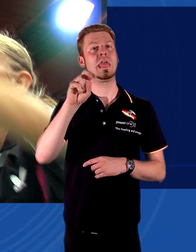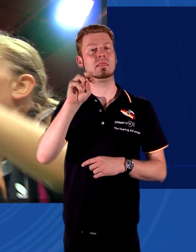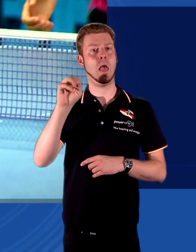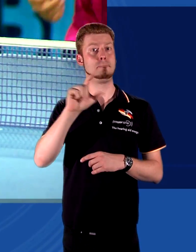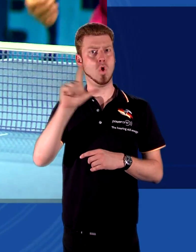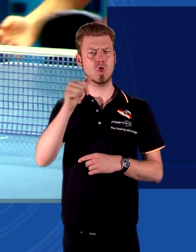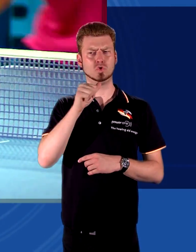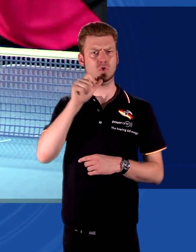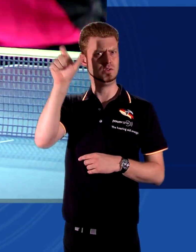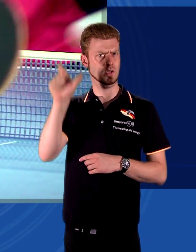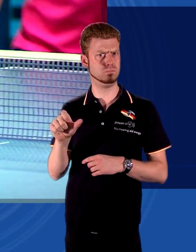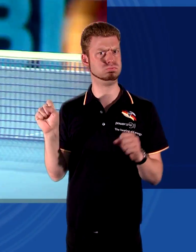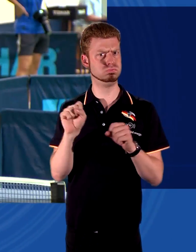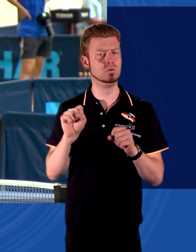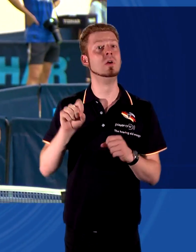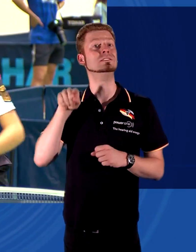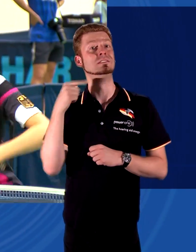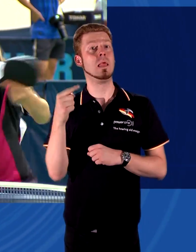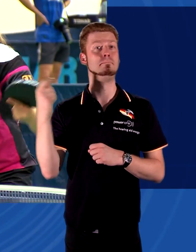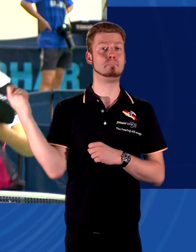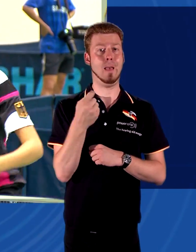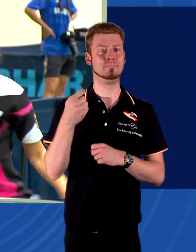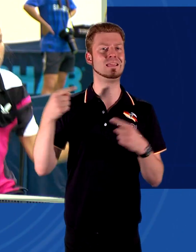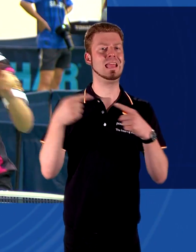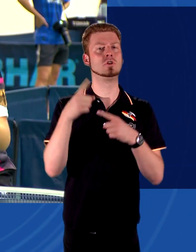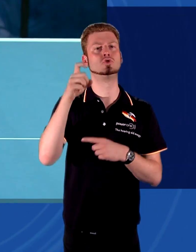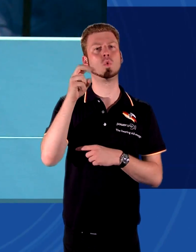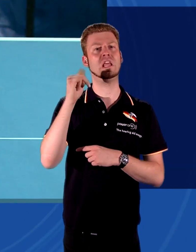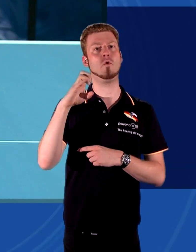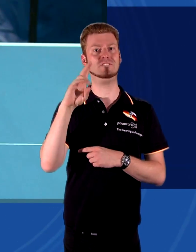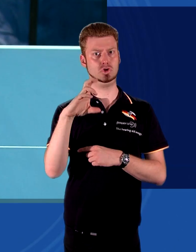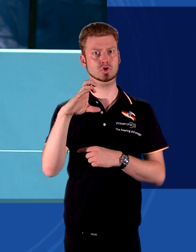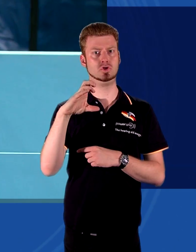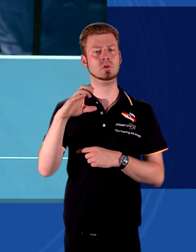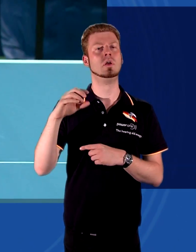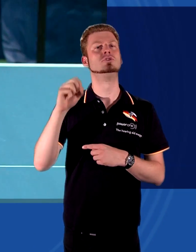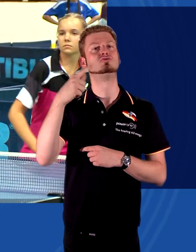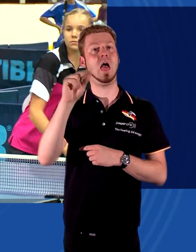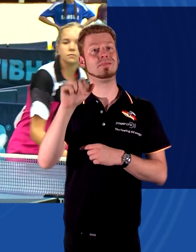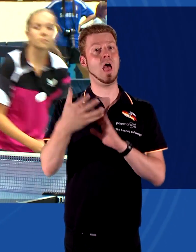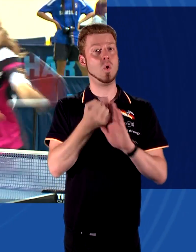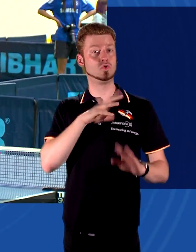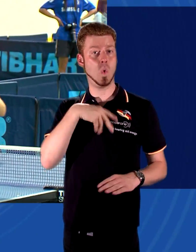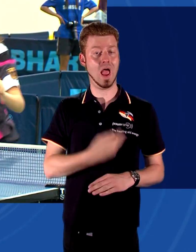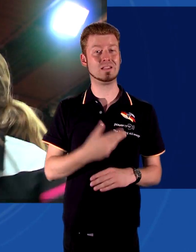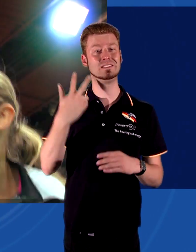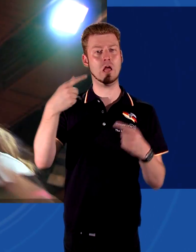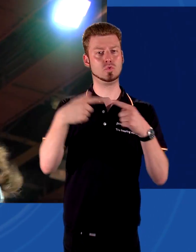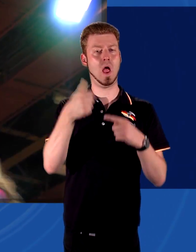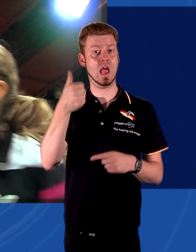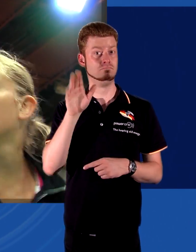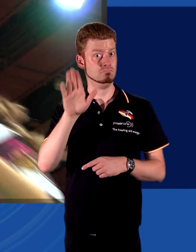ihr internationales Debüt in beeindruckender Manier. Im Einzel schlug die 13-Jährige ihre Gegnerin Stana Dosenovic